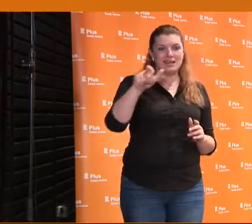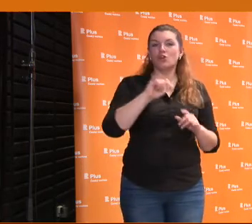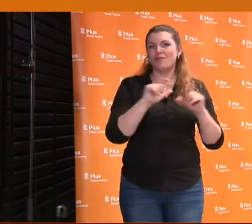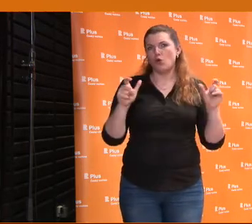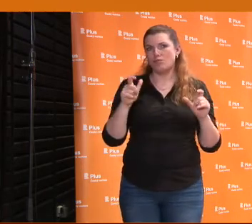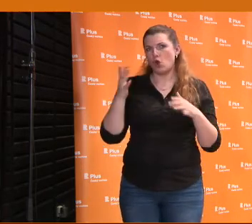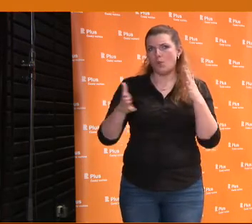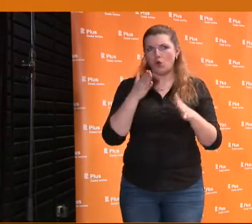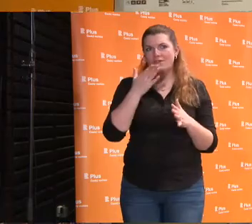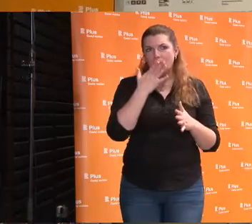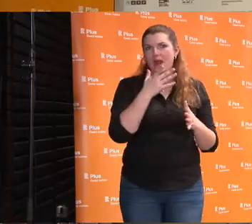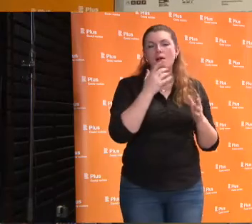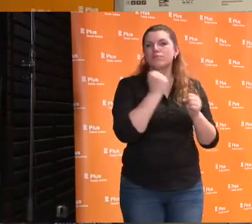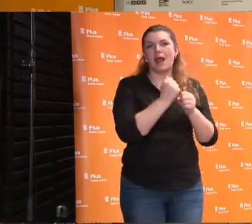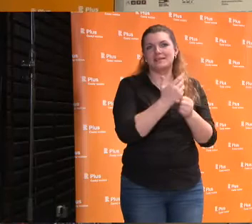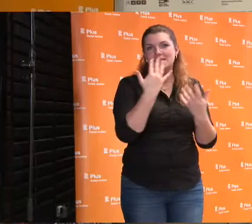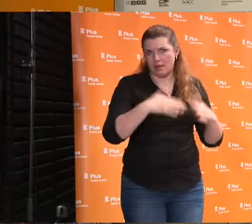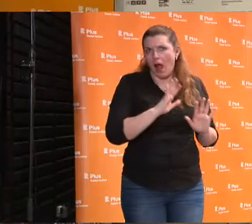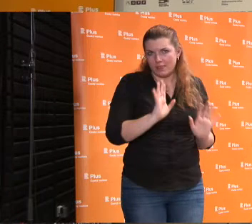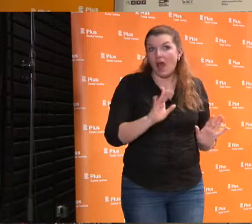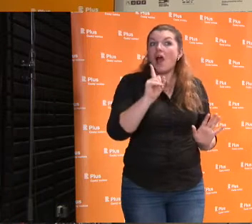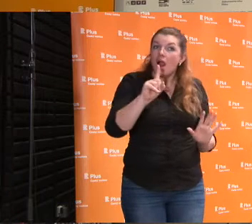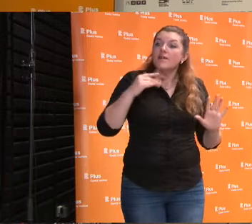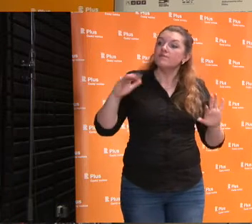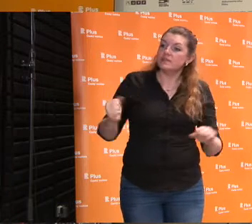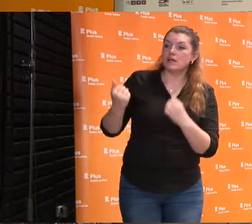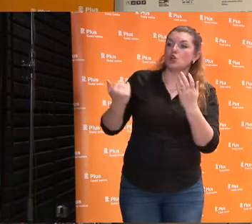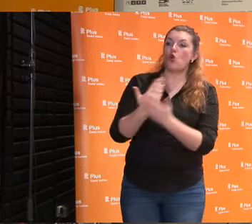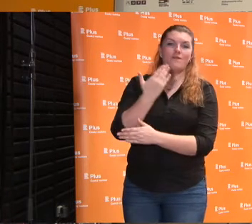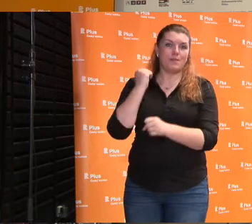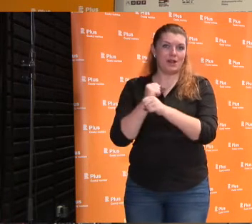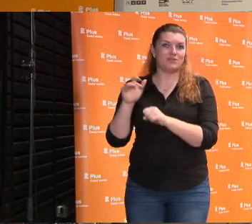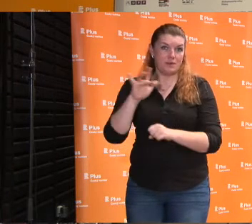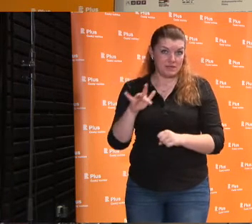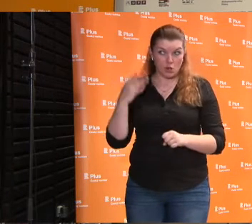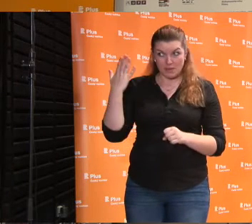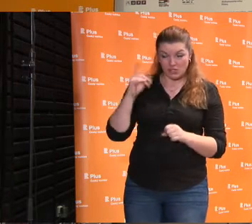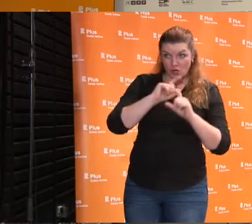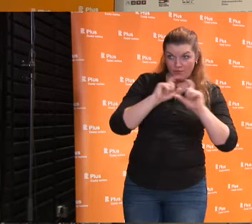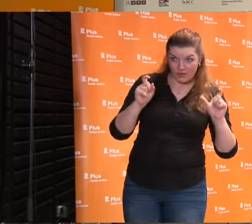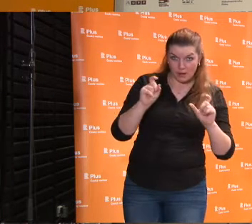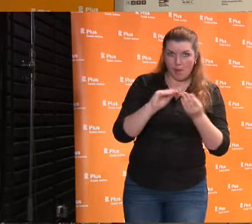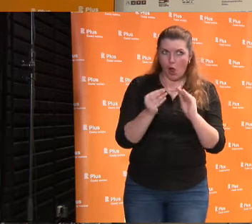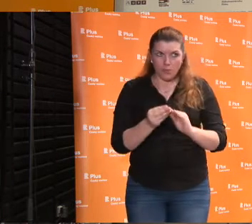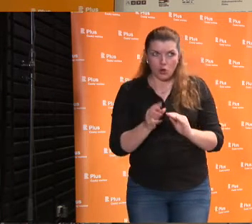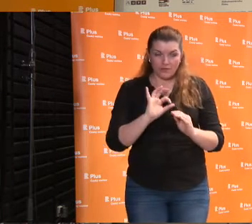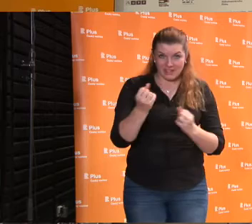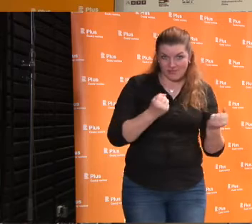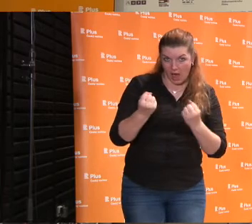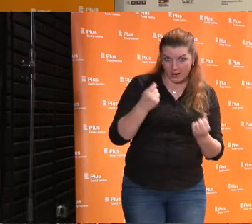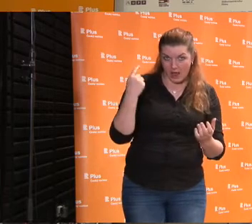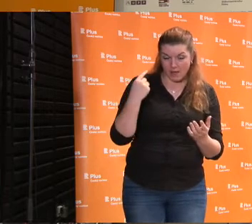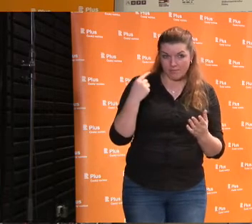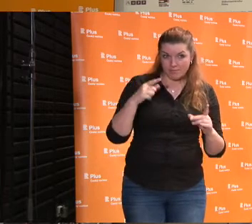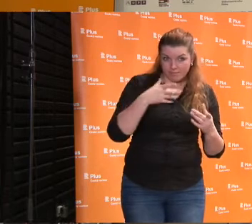kvůli robotizaci o práci, ale vzniknou tady nové pracovní pozice, dokáže biznis a firmy právě pro tyto lidi najít uplatnění právě třeba